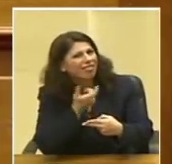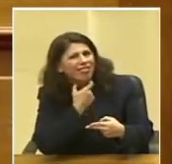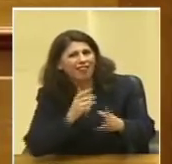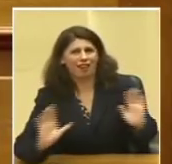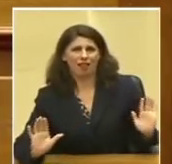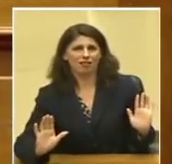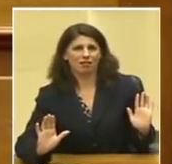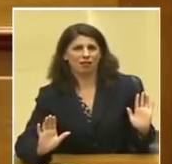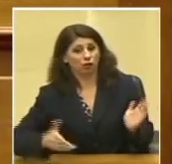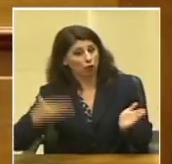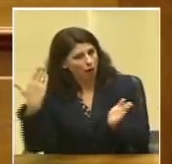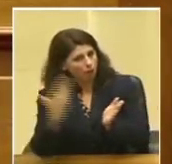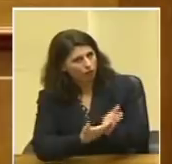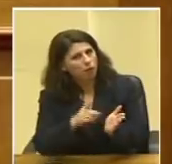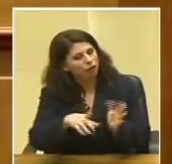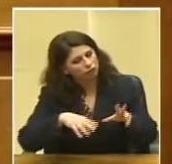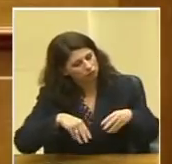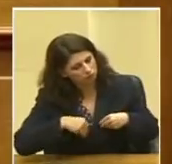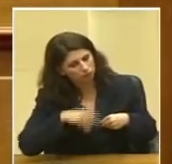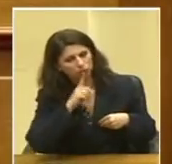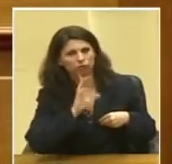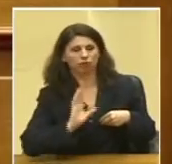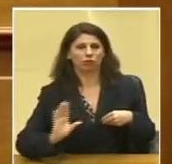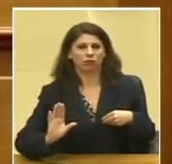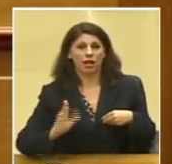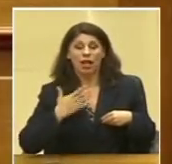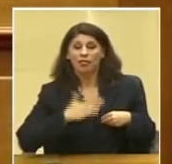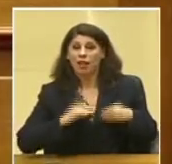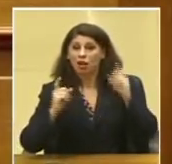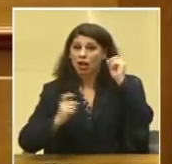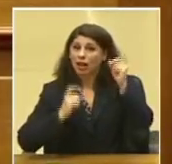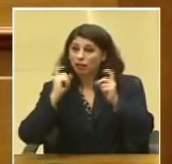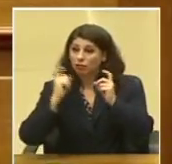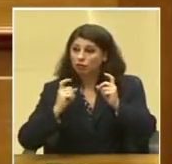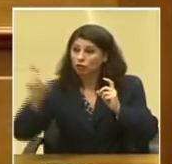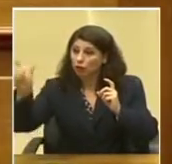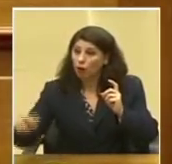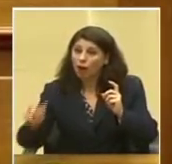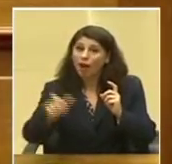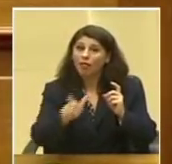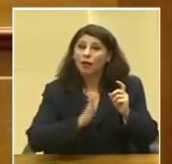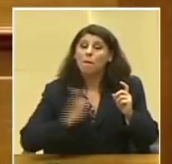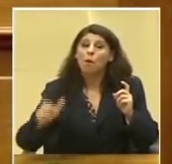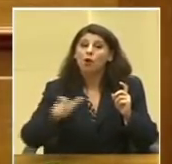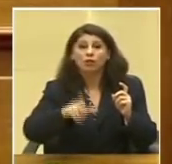Θέλω όμως, αλήθεια, να αναρωτηθεί ο κάθε πολίτης που μας ακούει,